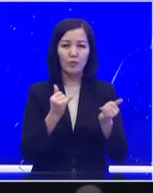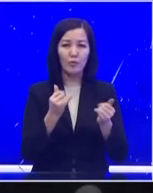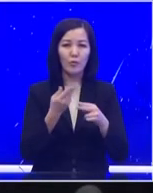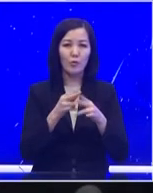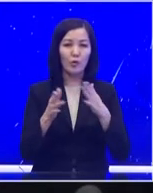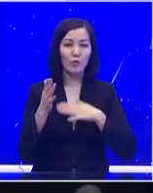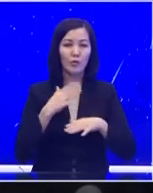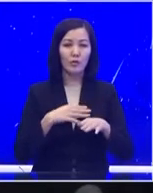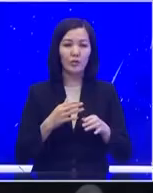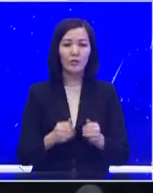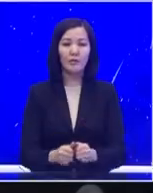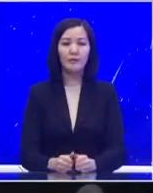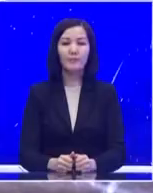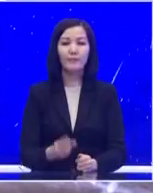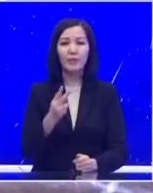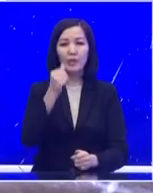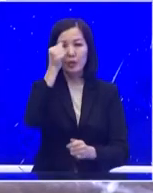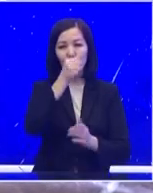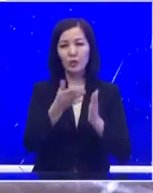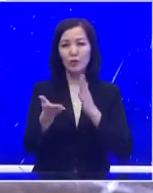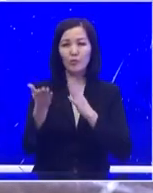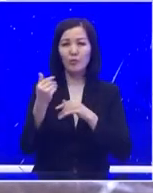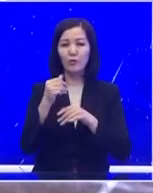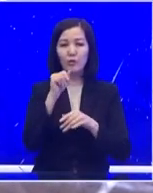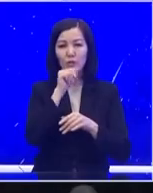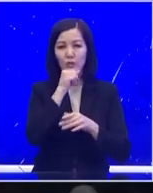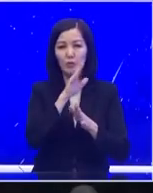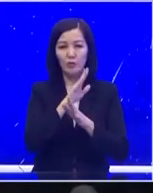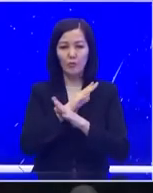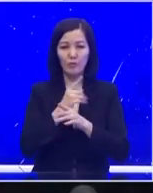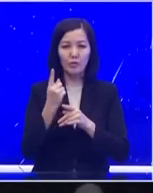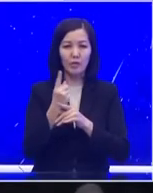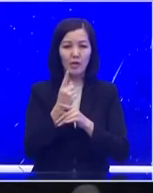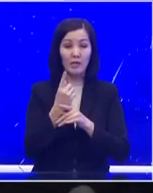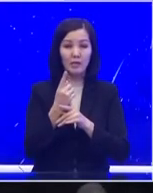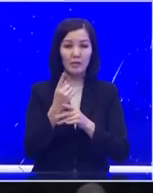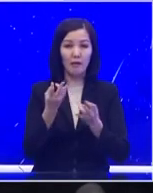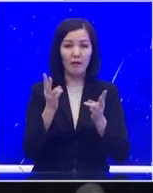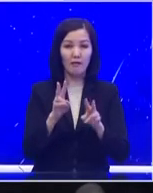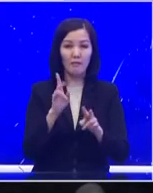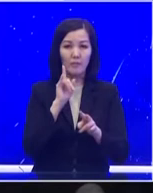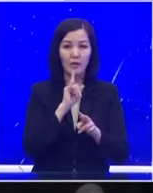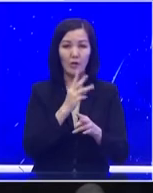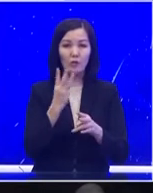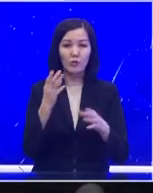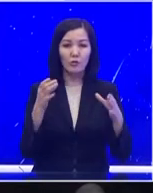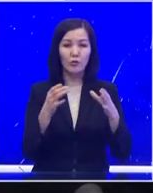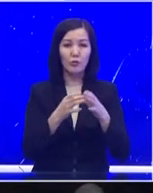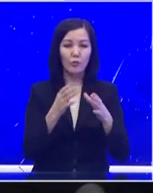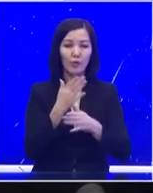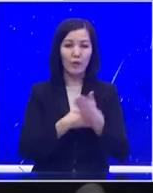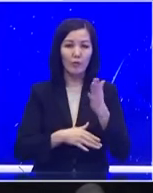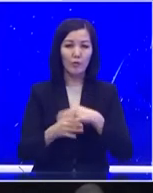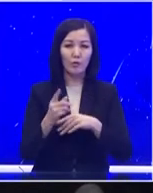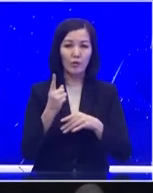меня умер дед. 2 жыл бұрын жолдасым қайтыс болды. Содан бері жалғыз тұрам. Өзім 3-ші топтағы мүгедекпін. Жалғыз